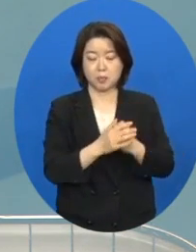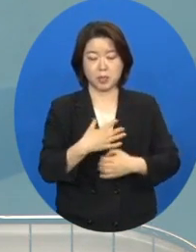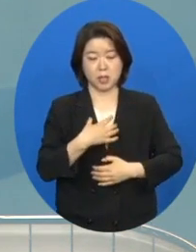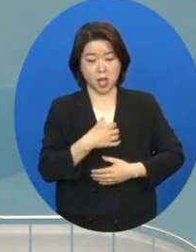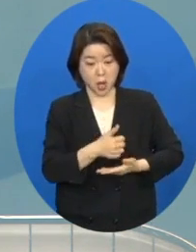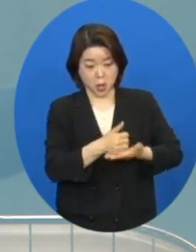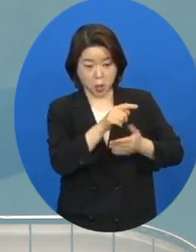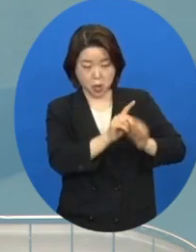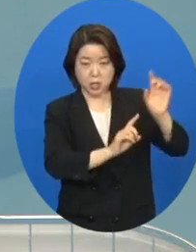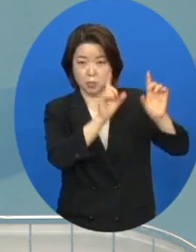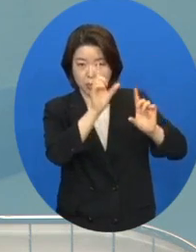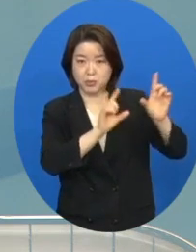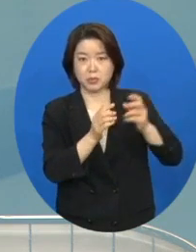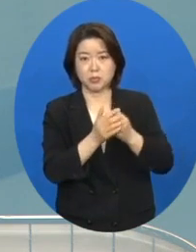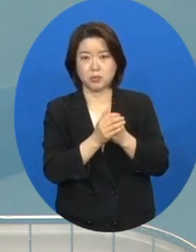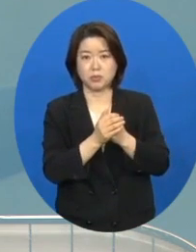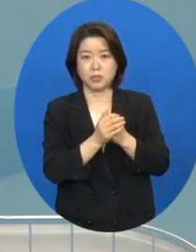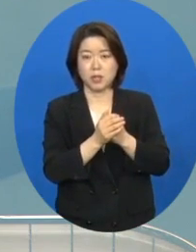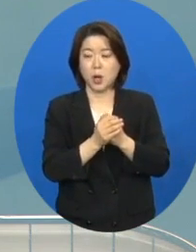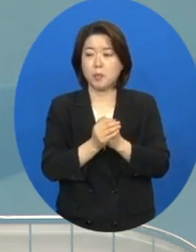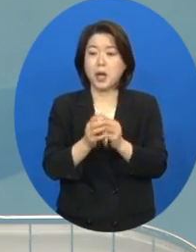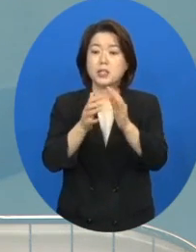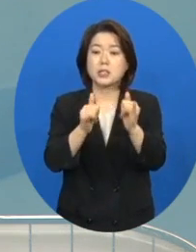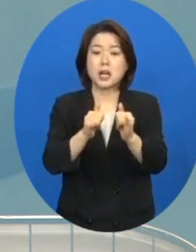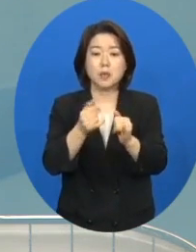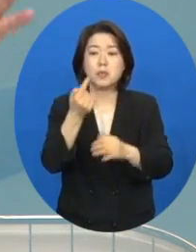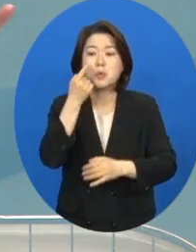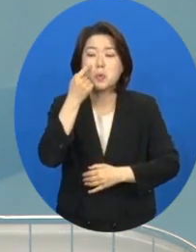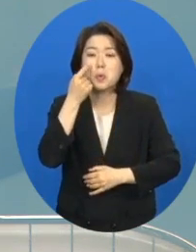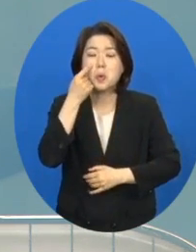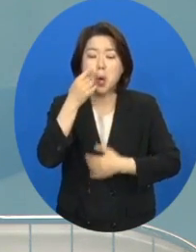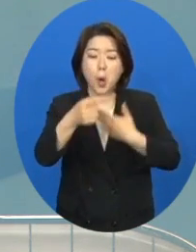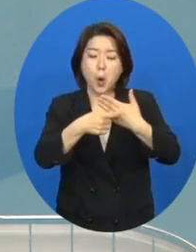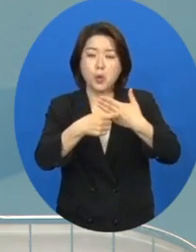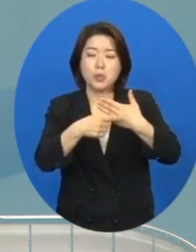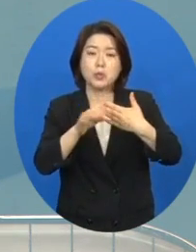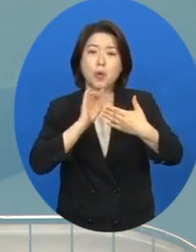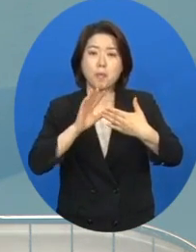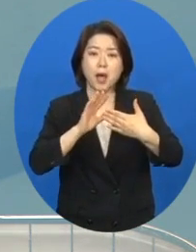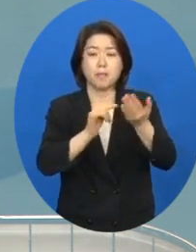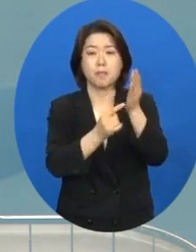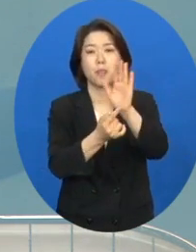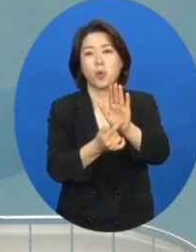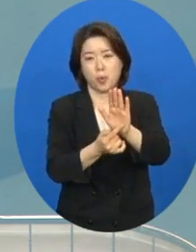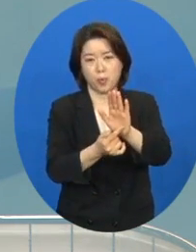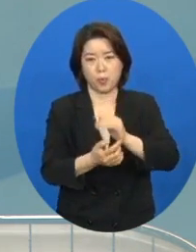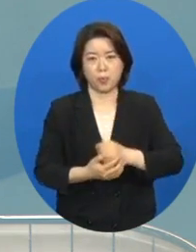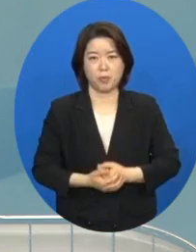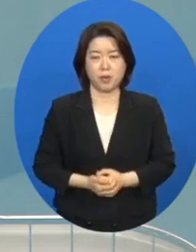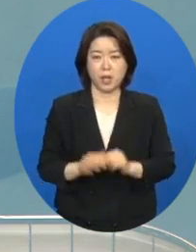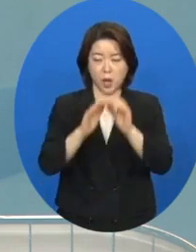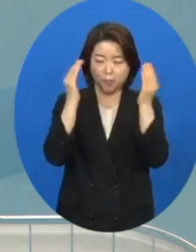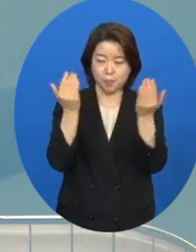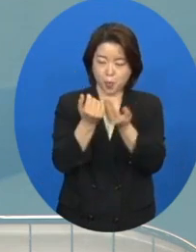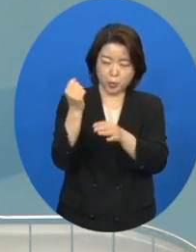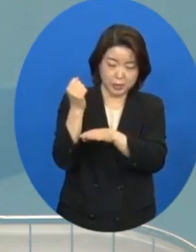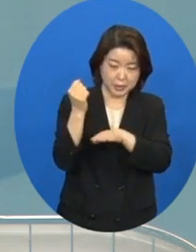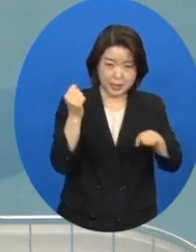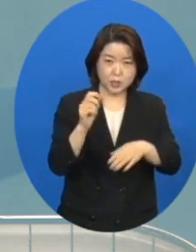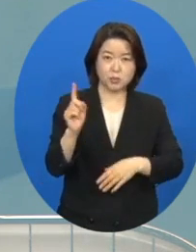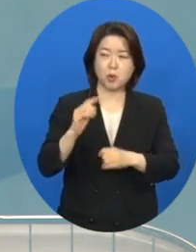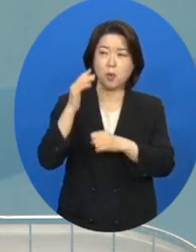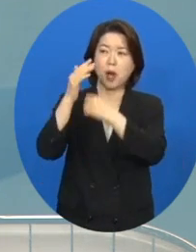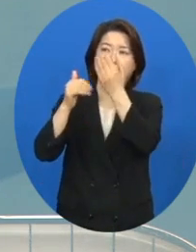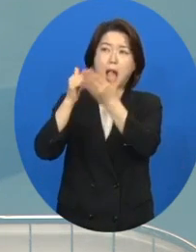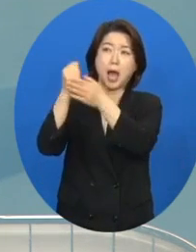경건은 사실 사람들 눈에 보이기에만 꾸미는 경건이었습니다. 모든 기준은